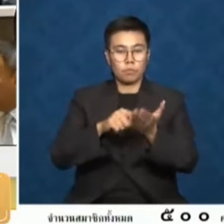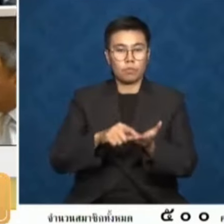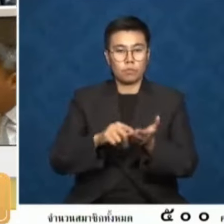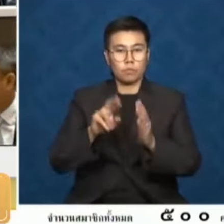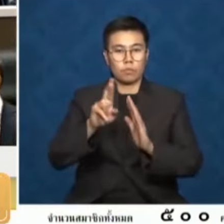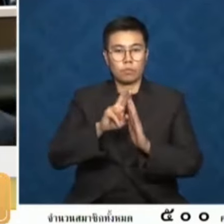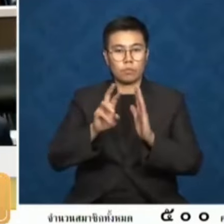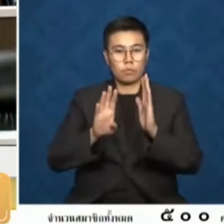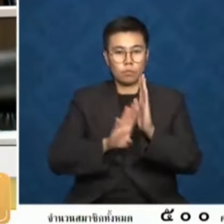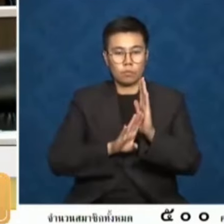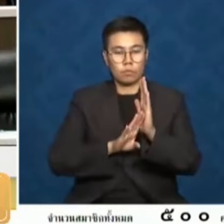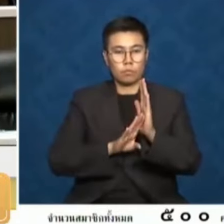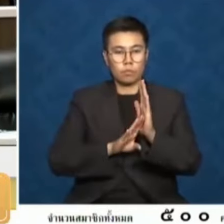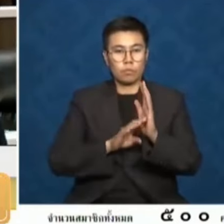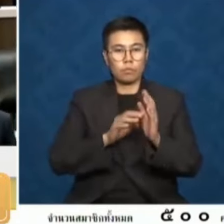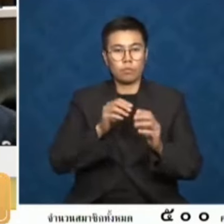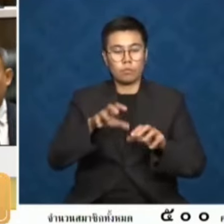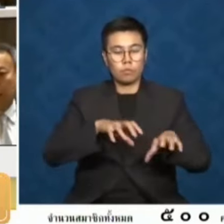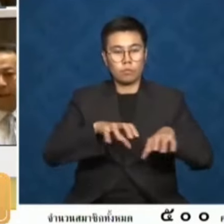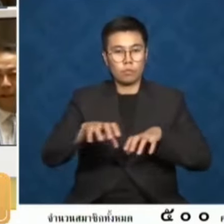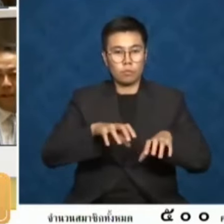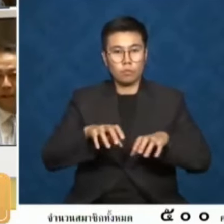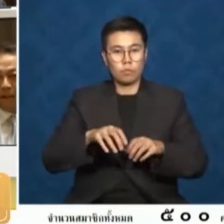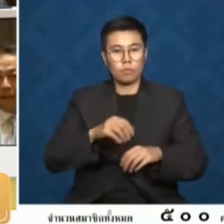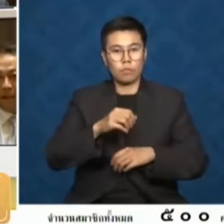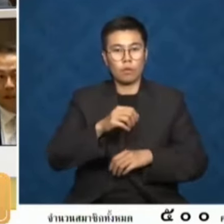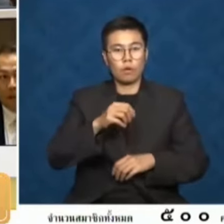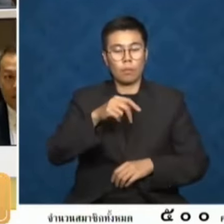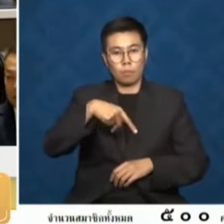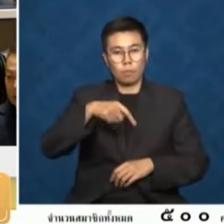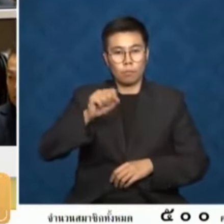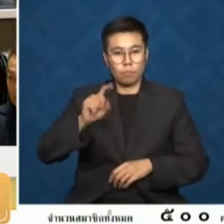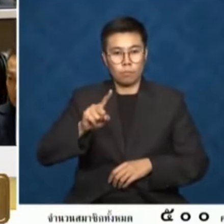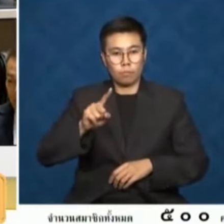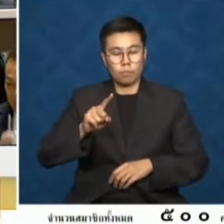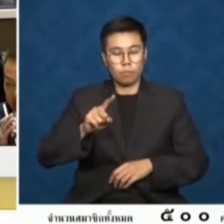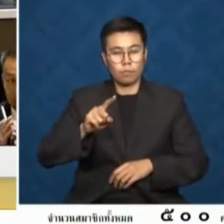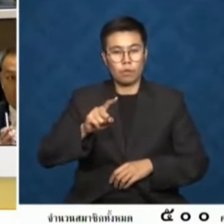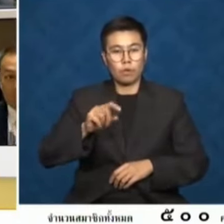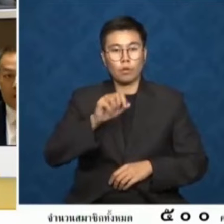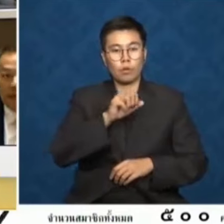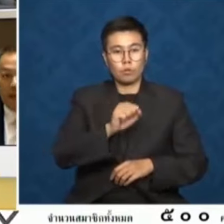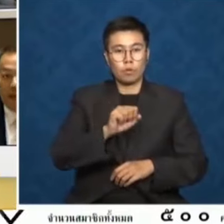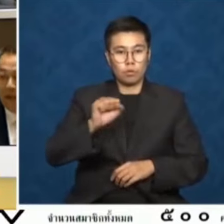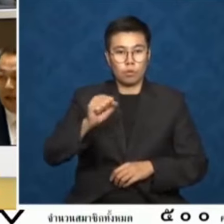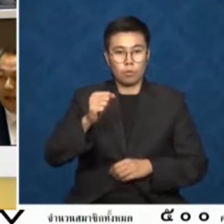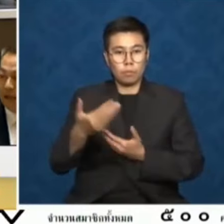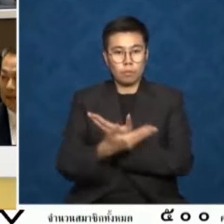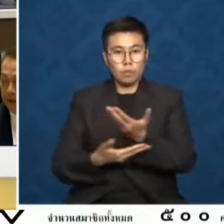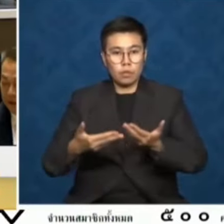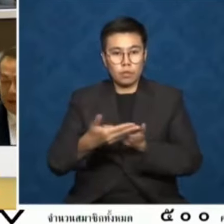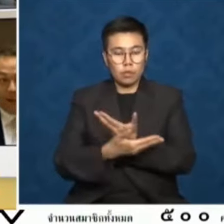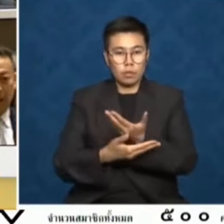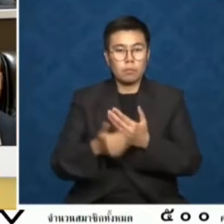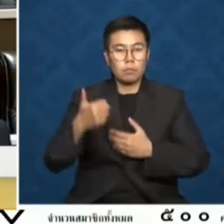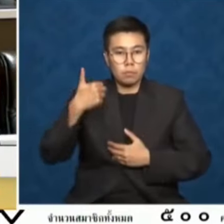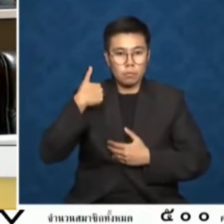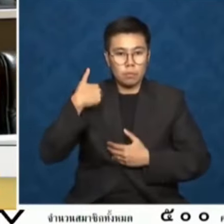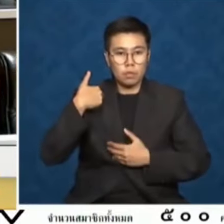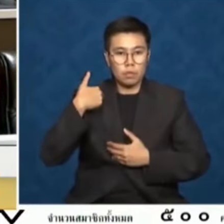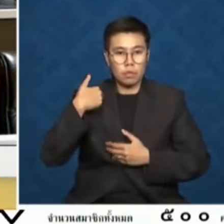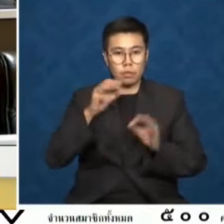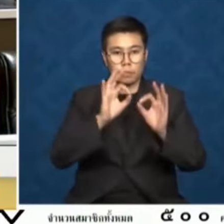ารงานบุคคลส่วนท้องถิ่นฉบับที่พ.ศ.ให้สภาผู้แทนราษฎรพิจารณาโดยมีราย